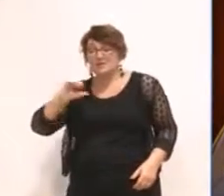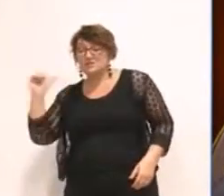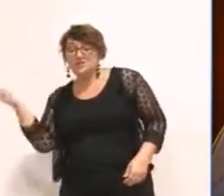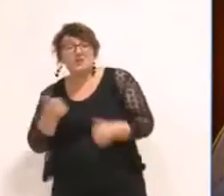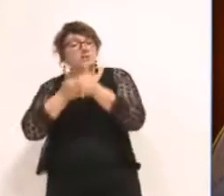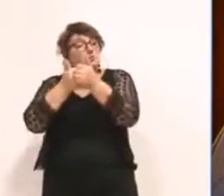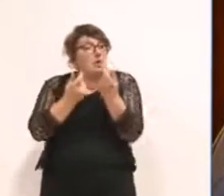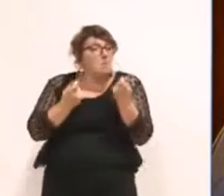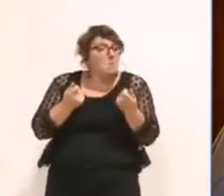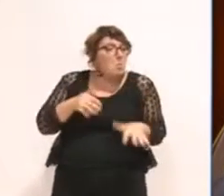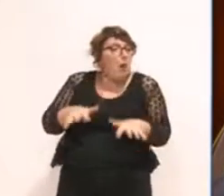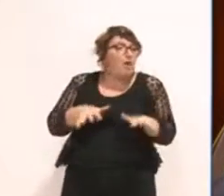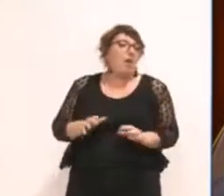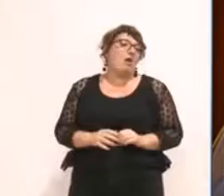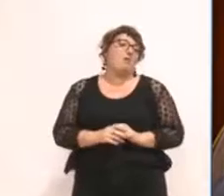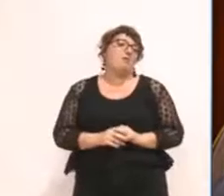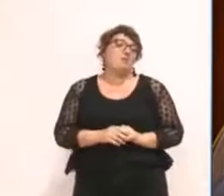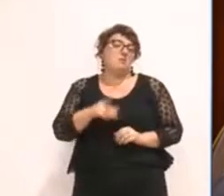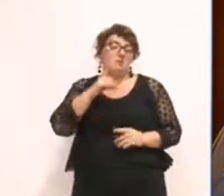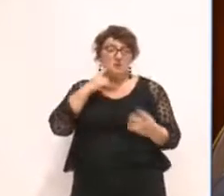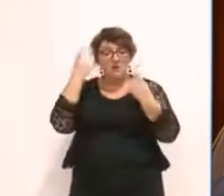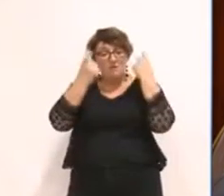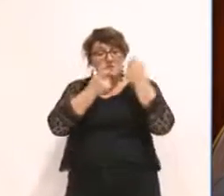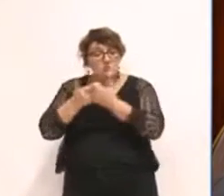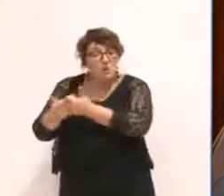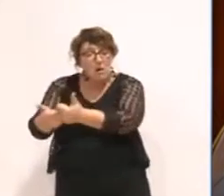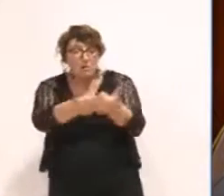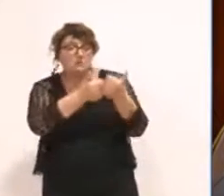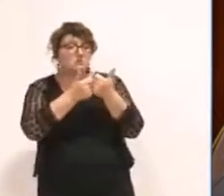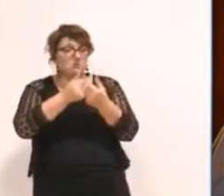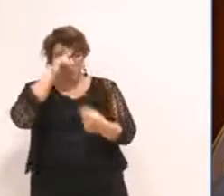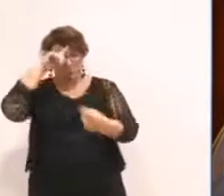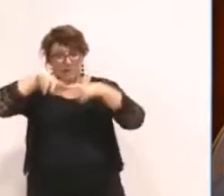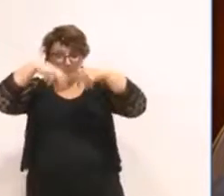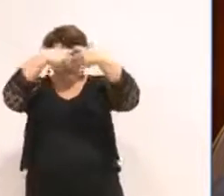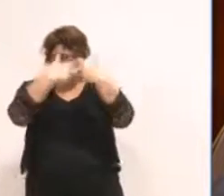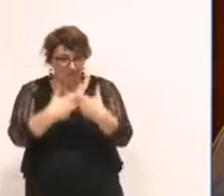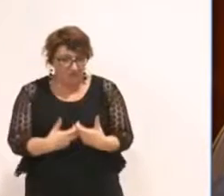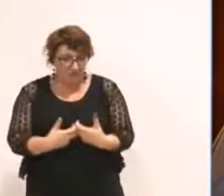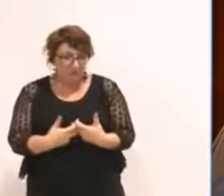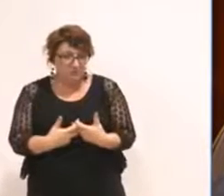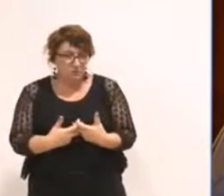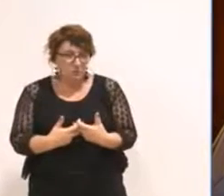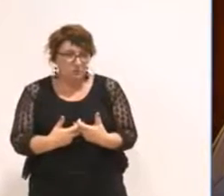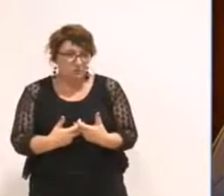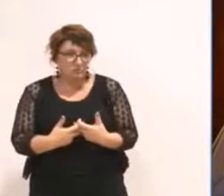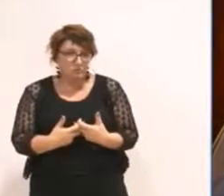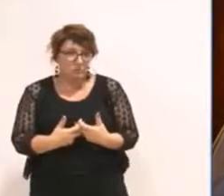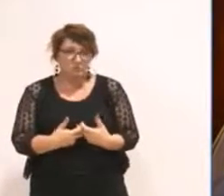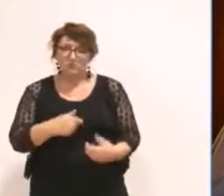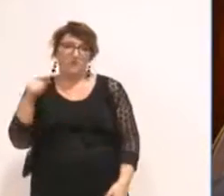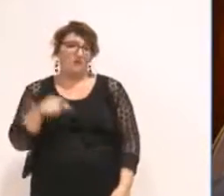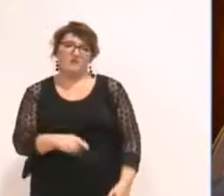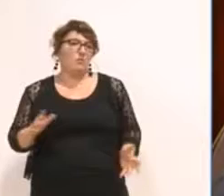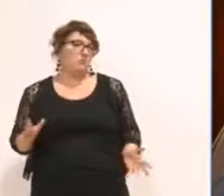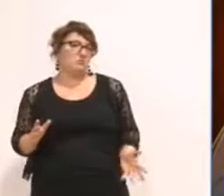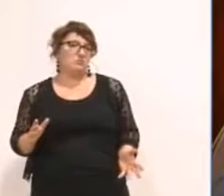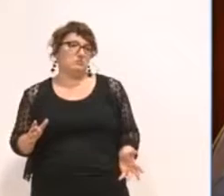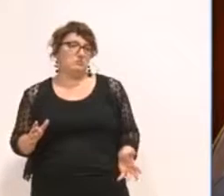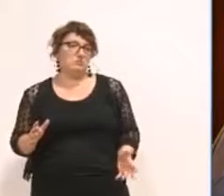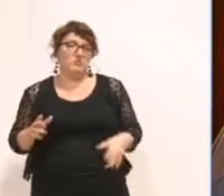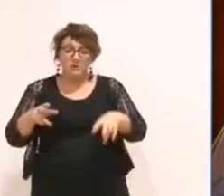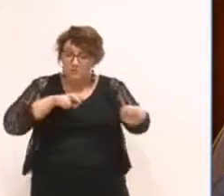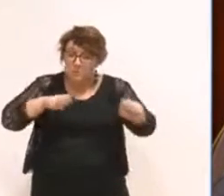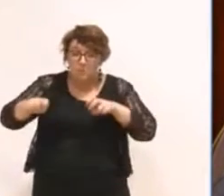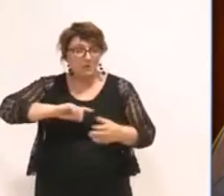qu'une réflexion concertée sur la tarification s'avère indispensable, parce que la mobilité est un